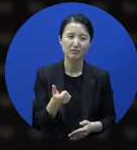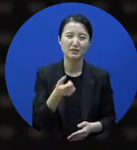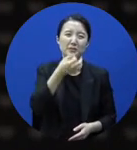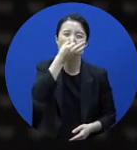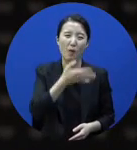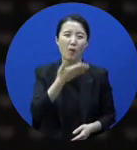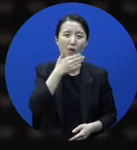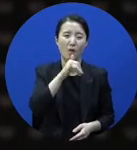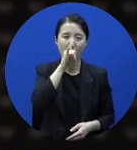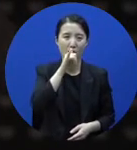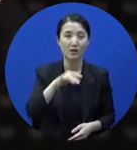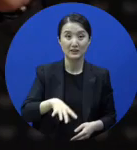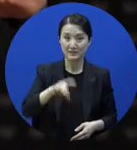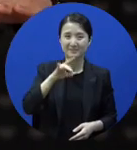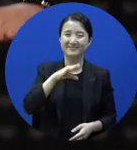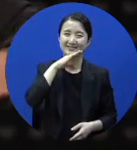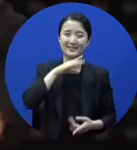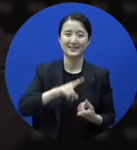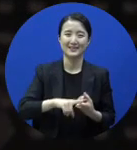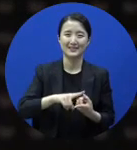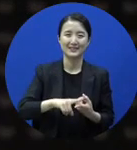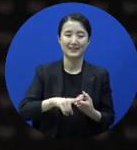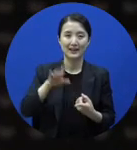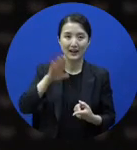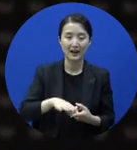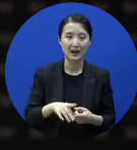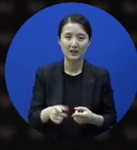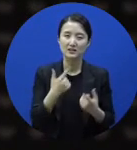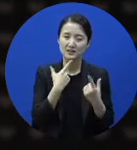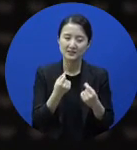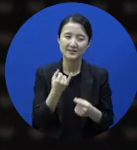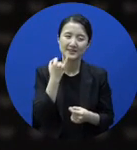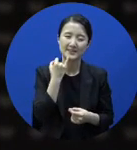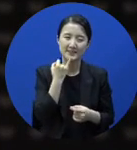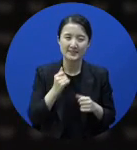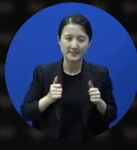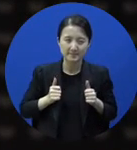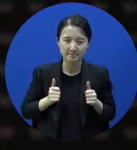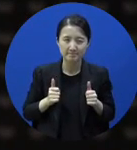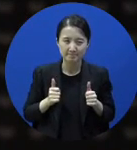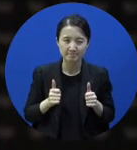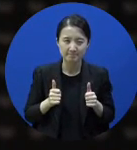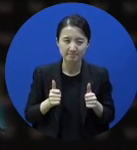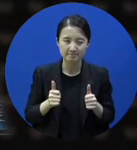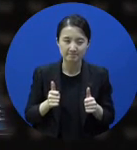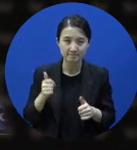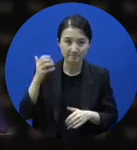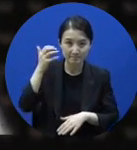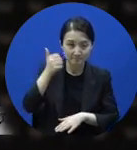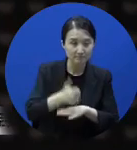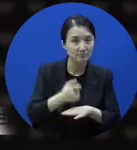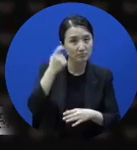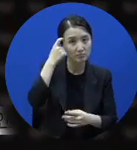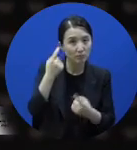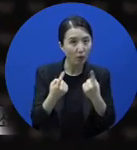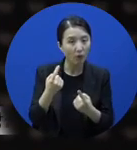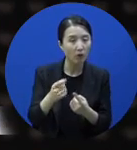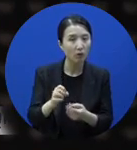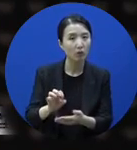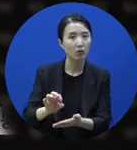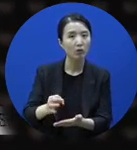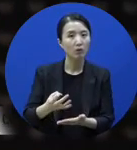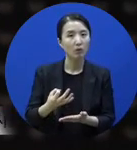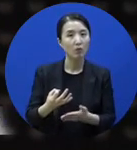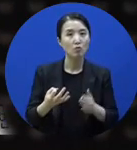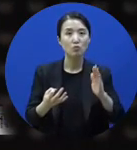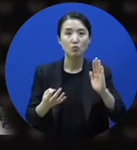그런 일들이 발생하겠지만 처음엔 당연히 그럴 거라고 시작이 돼요. 근데 어느 한 시점이 되면 생각 이외로 나에게 원하는 수익이 만들어지고